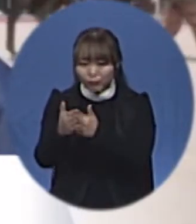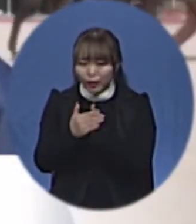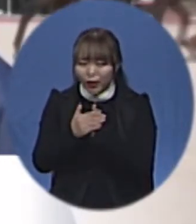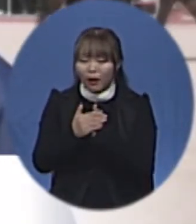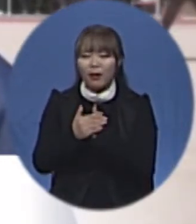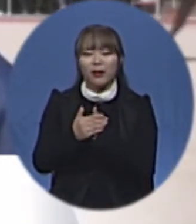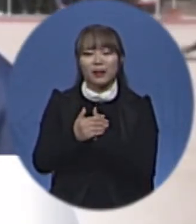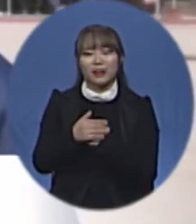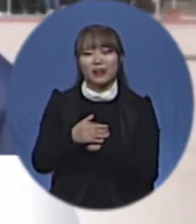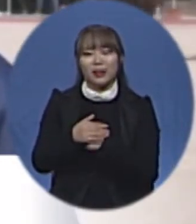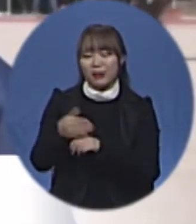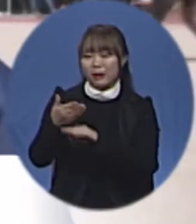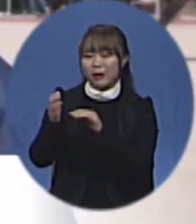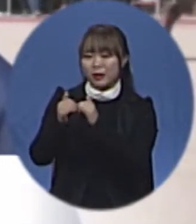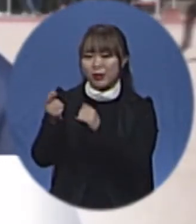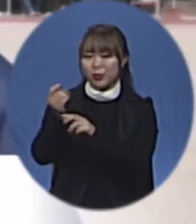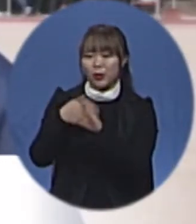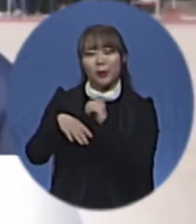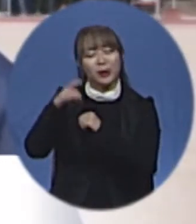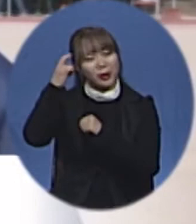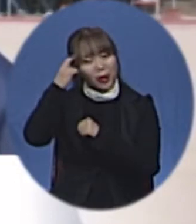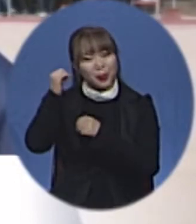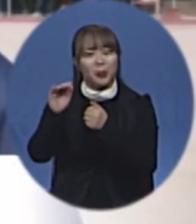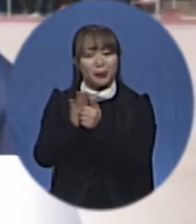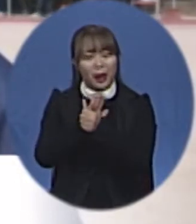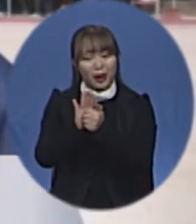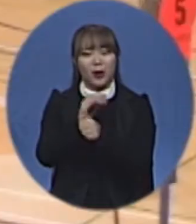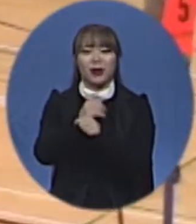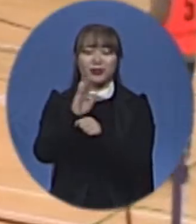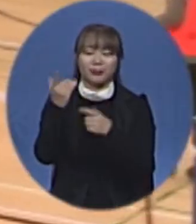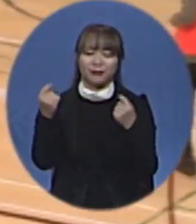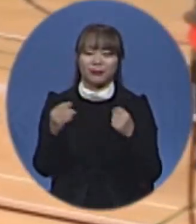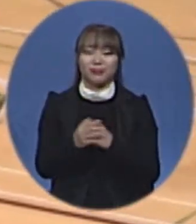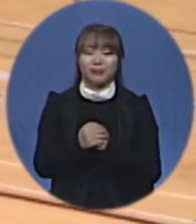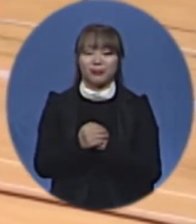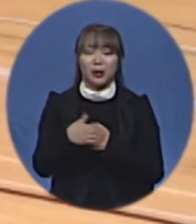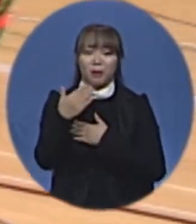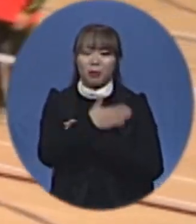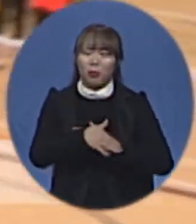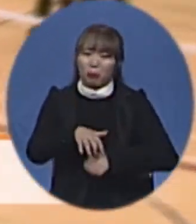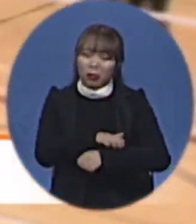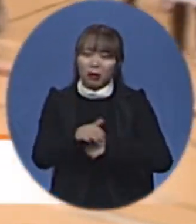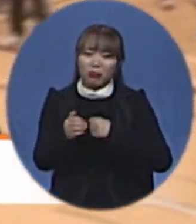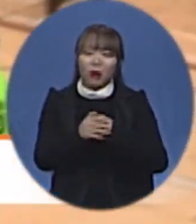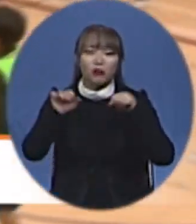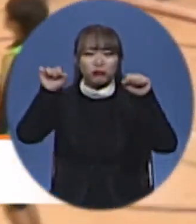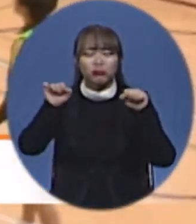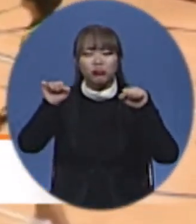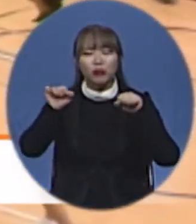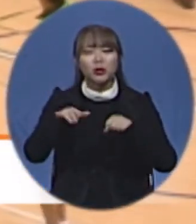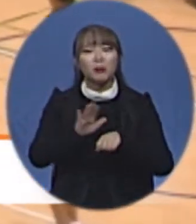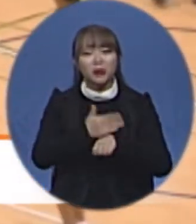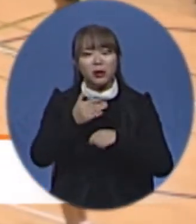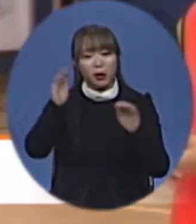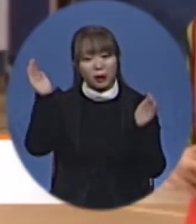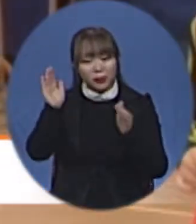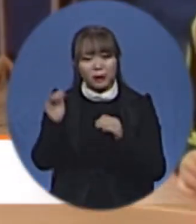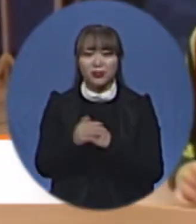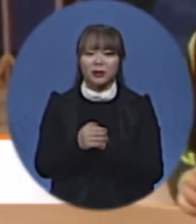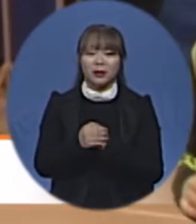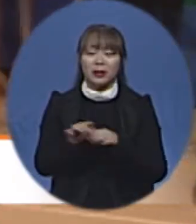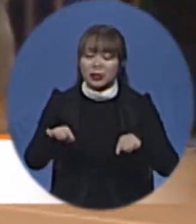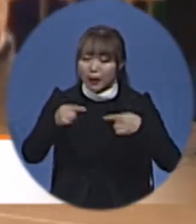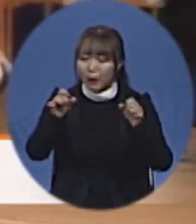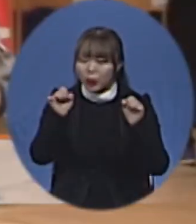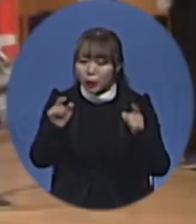이러니까 이렇게 남들을 좀 더 생각하고 배려하게 되는. 몸이 불편해 운동을 즐길 수 없었던 학생들은